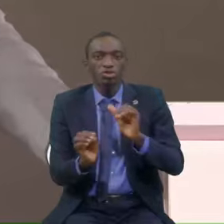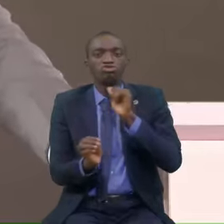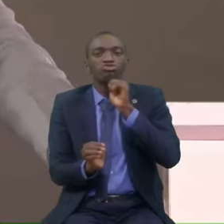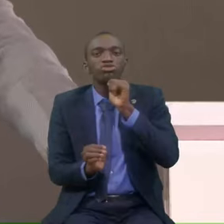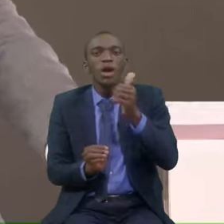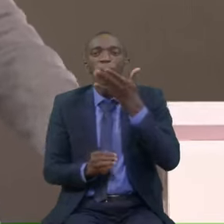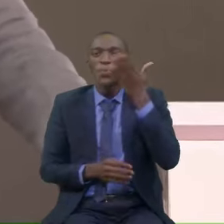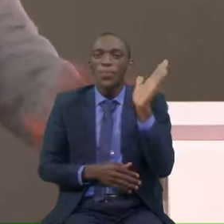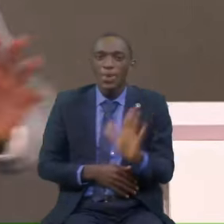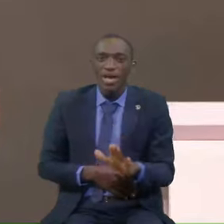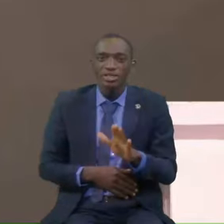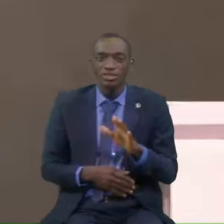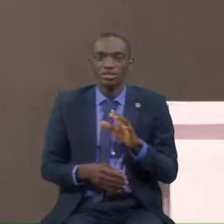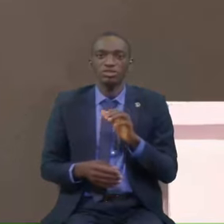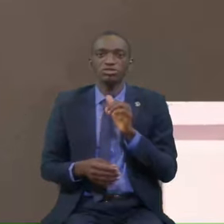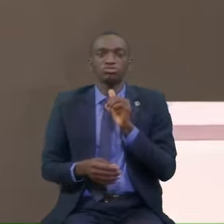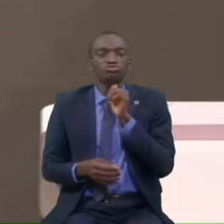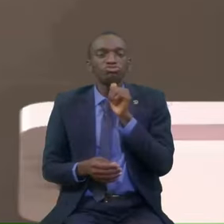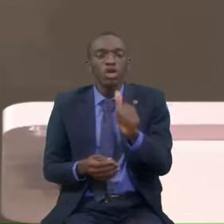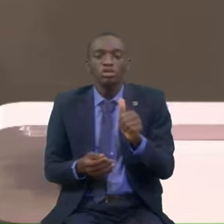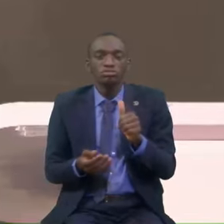Ce n'est pas mauvais.